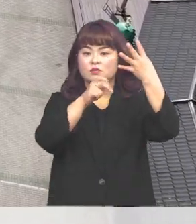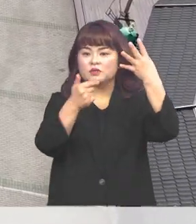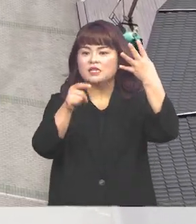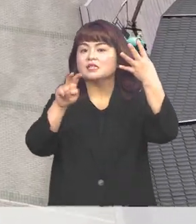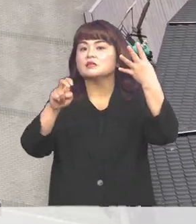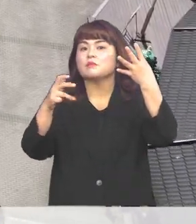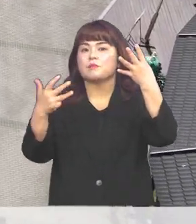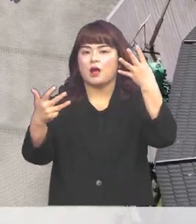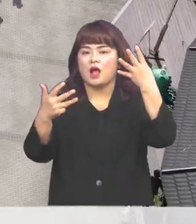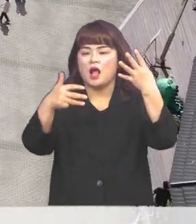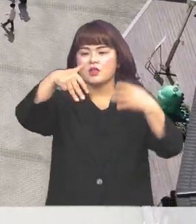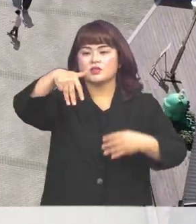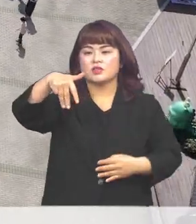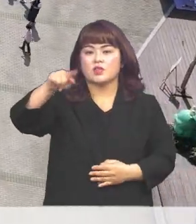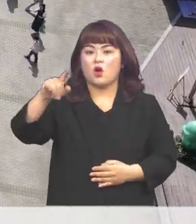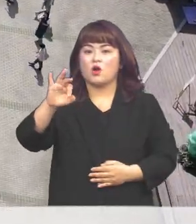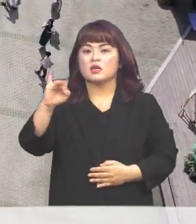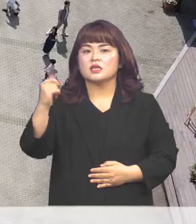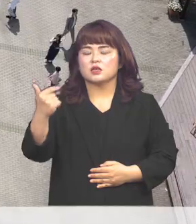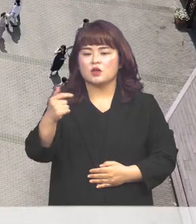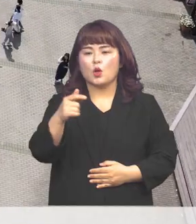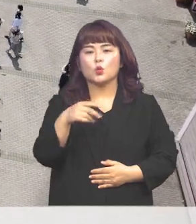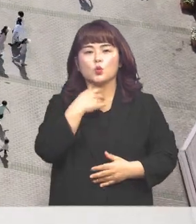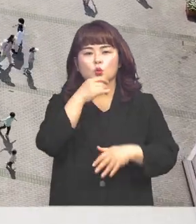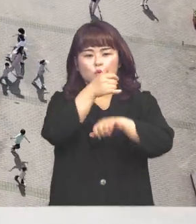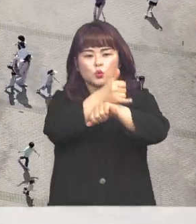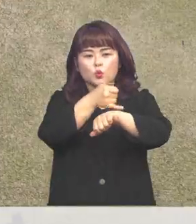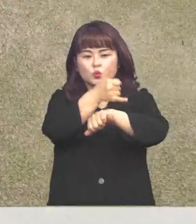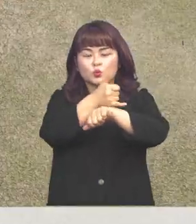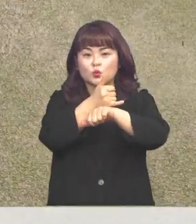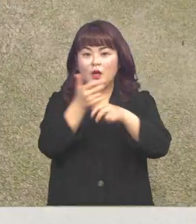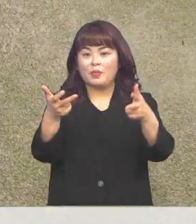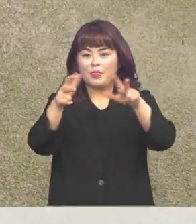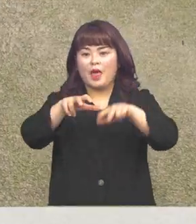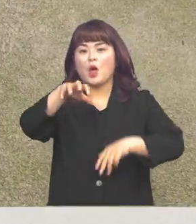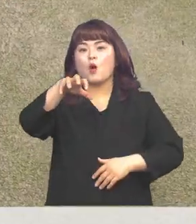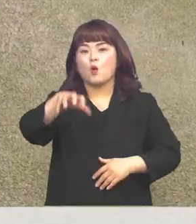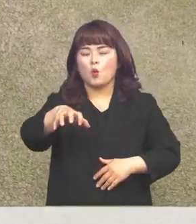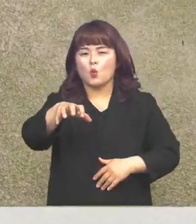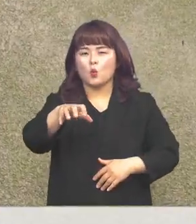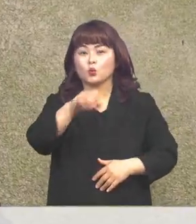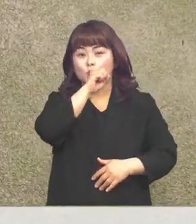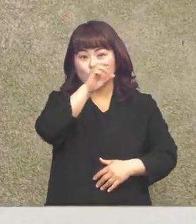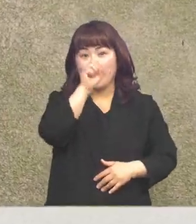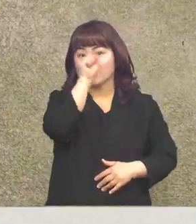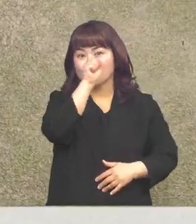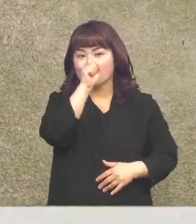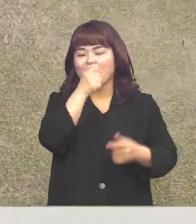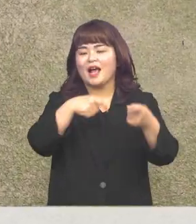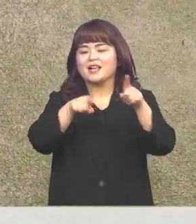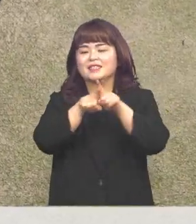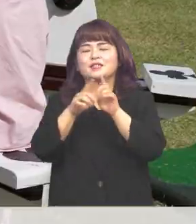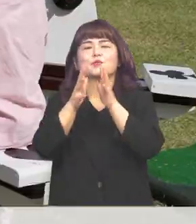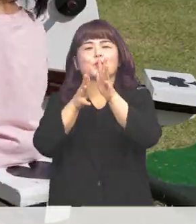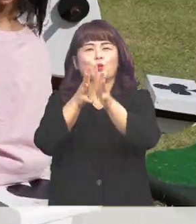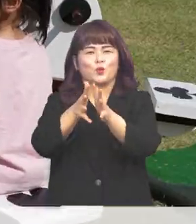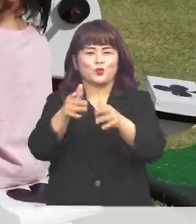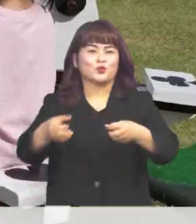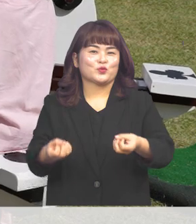27일과 28일 처인구 원산면 농촌 테마파크에서 조화용과 소풍의 봄축제가 가족 단위 시민